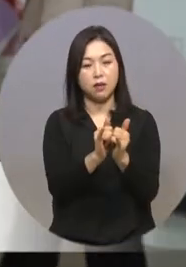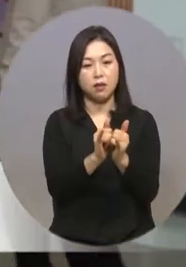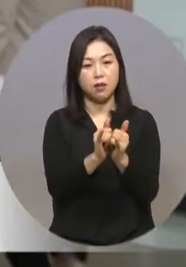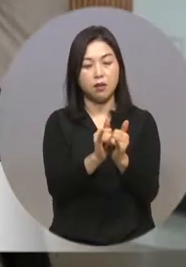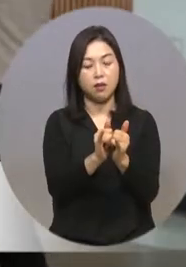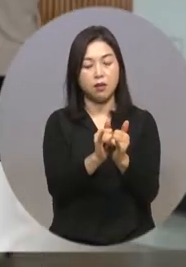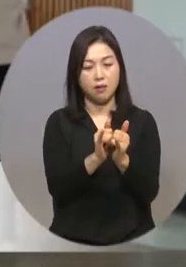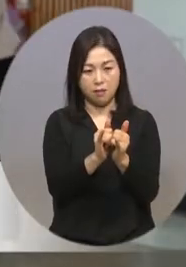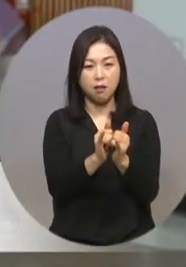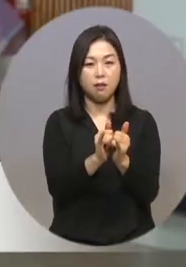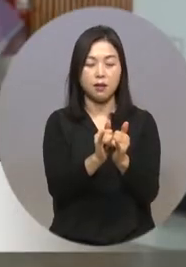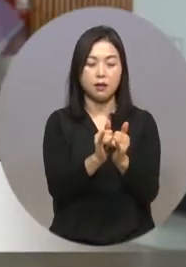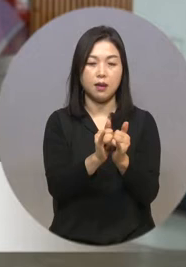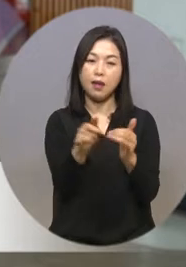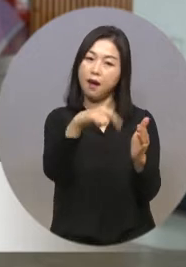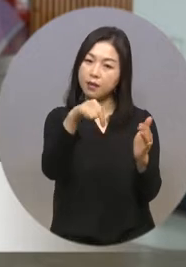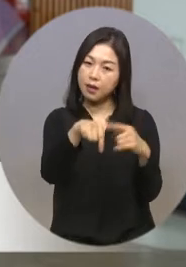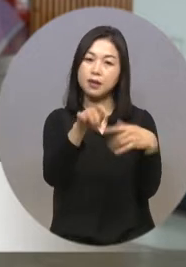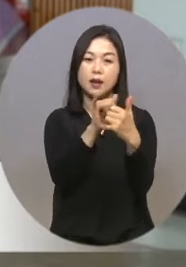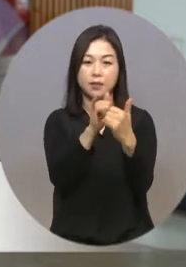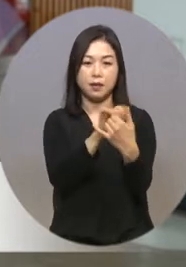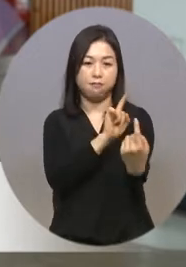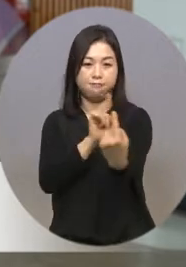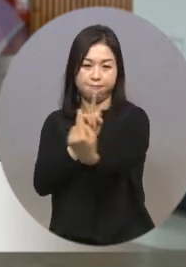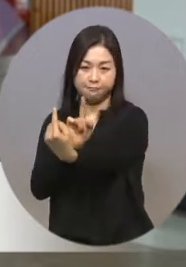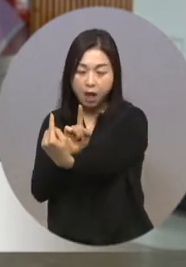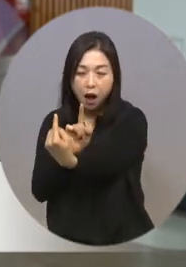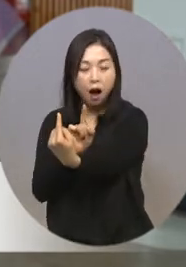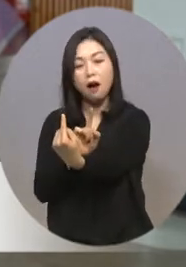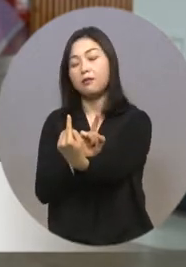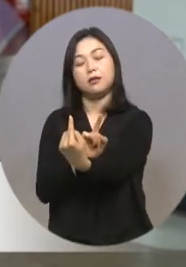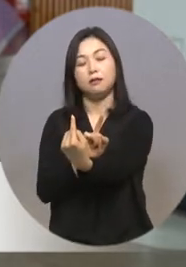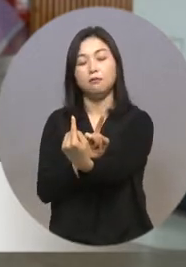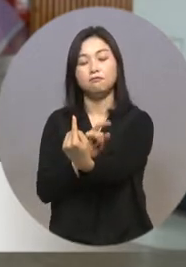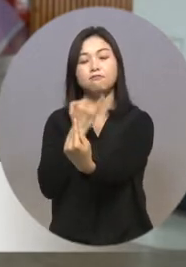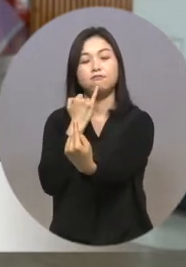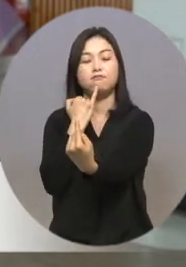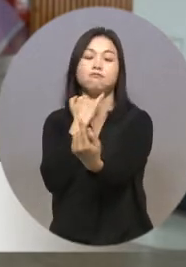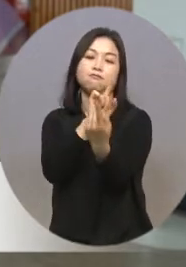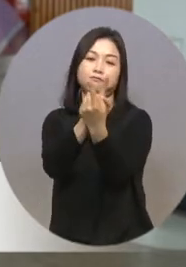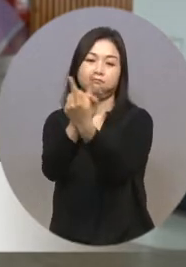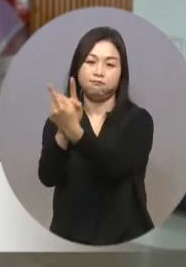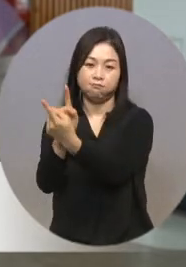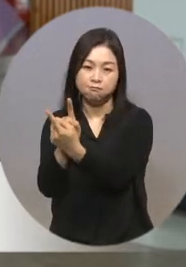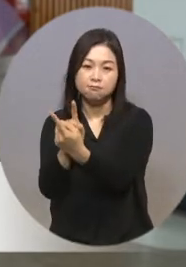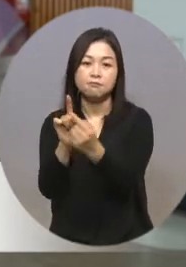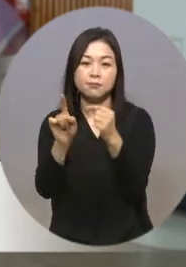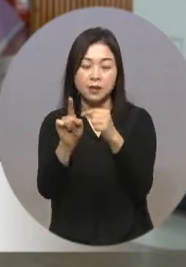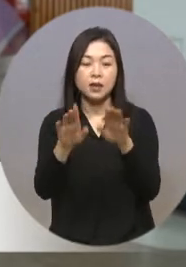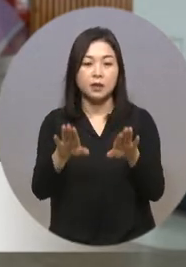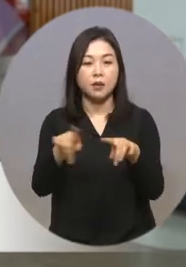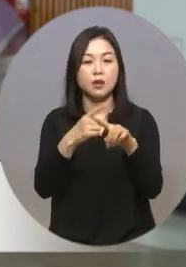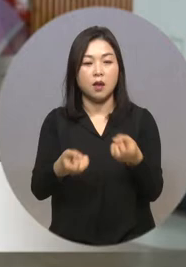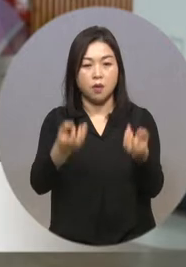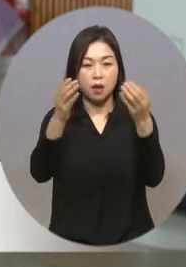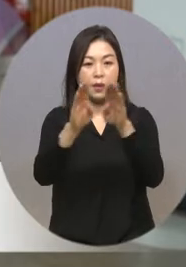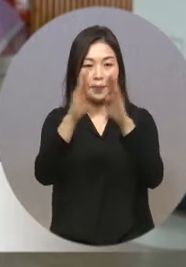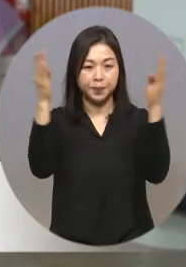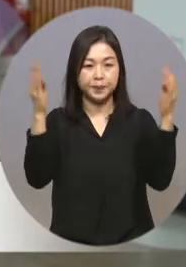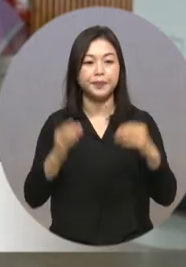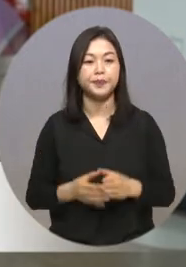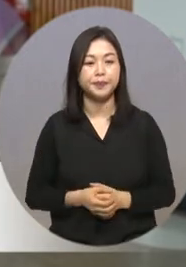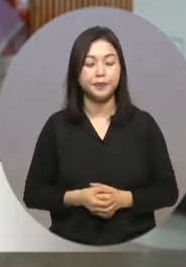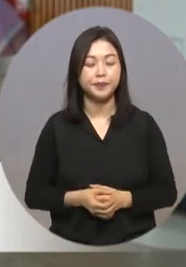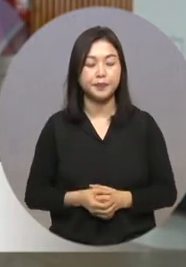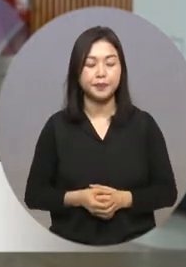아 사회 벌이도 이야기 5 하나된 일로 이번 대를 추진하게 되어 있는데 같은